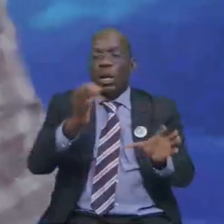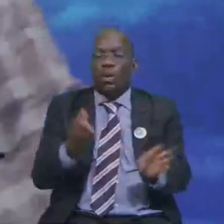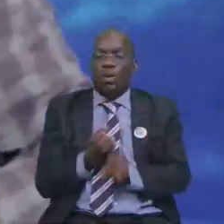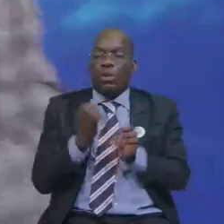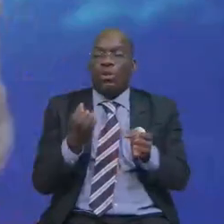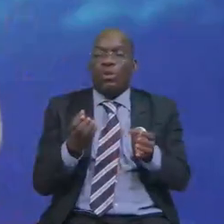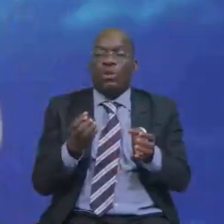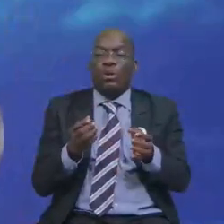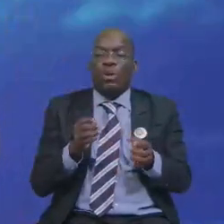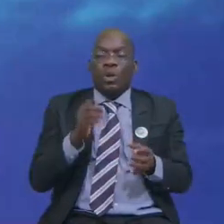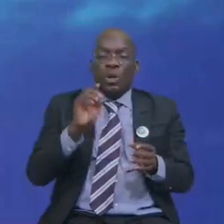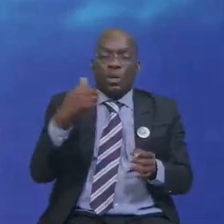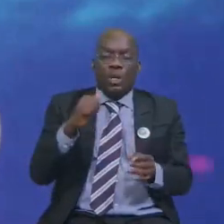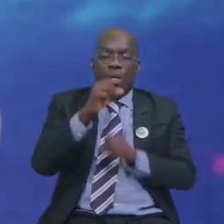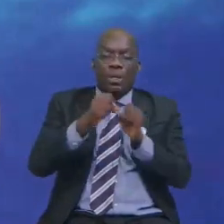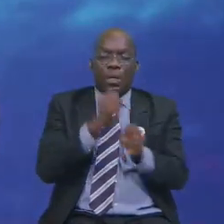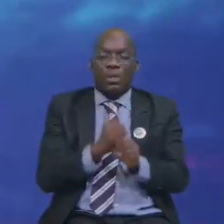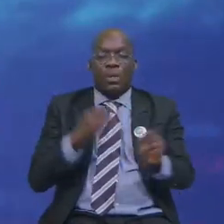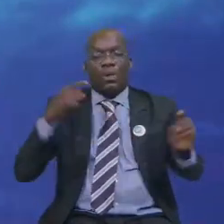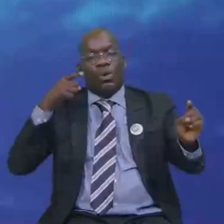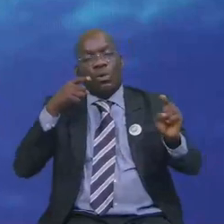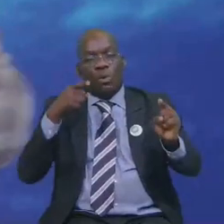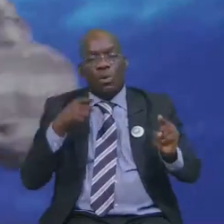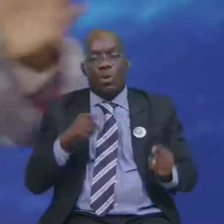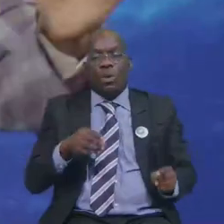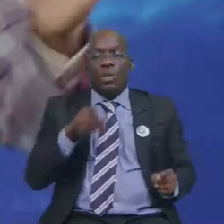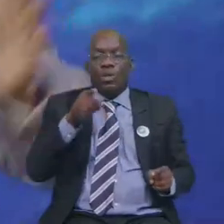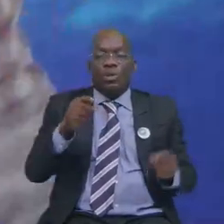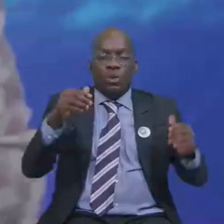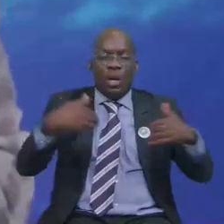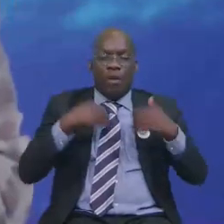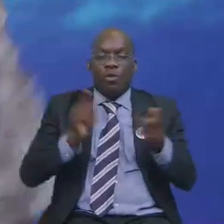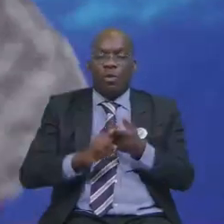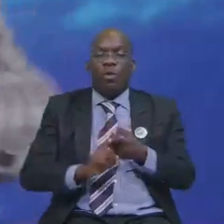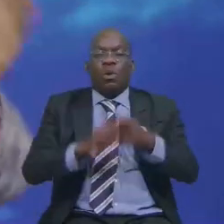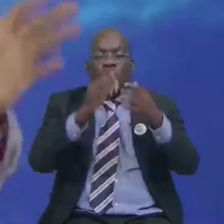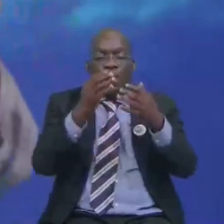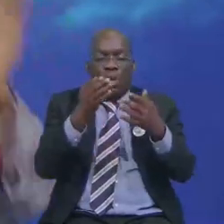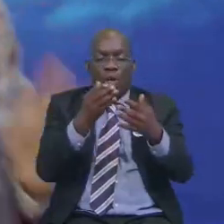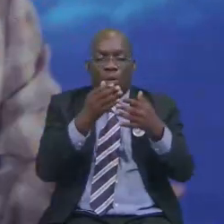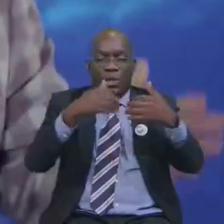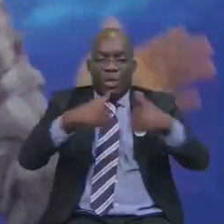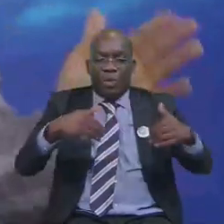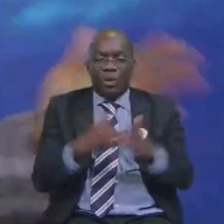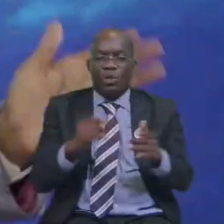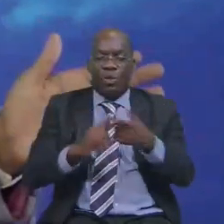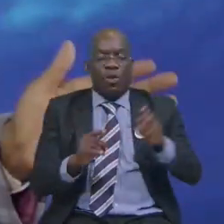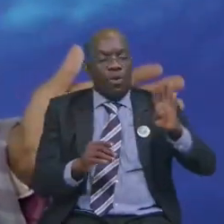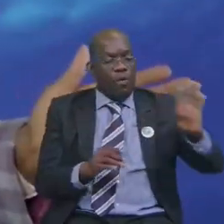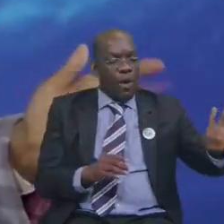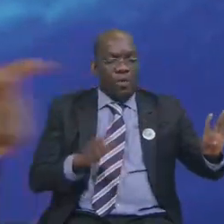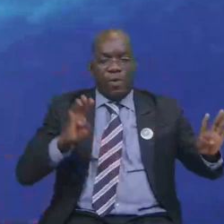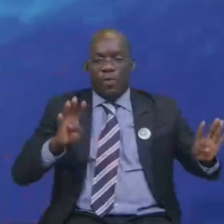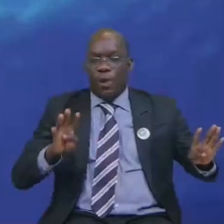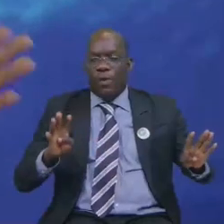objectif de 10 ans tu dois pouvoir diviser ça en plan de 5 ans d'abord et en 5 ans tu dois également